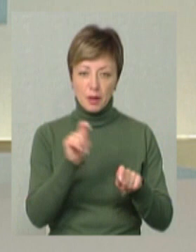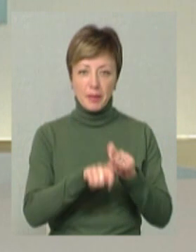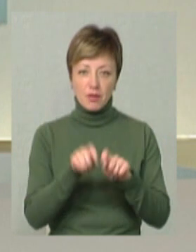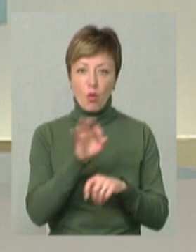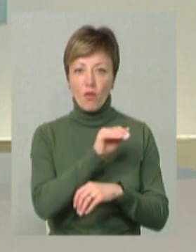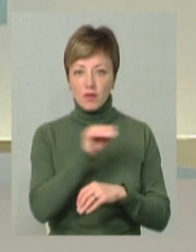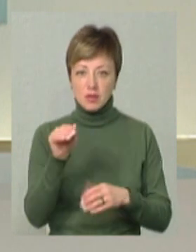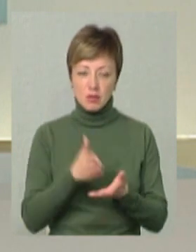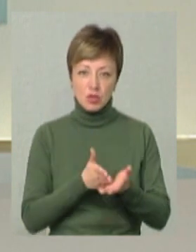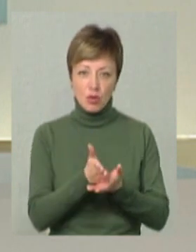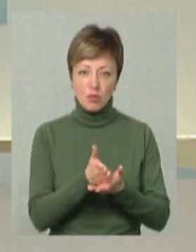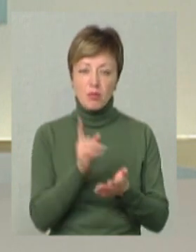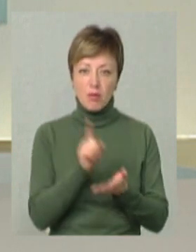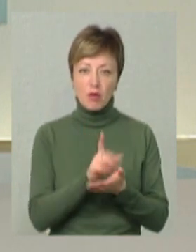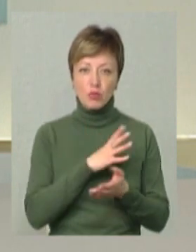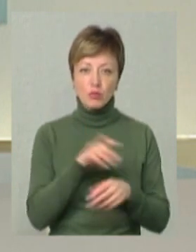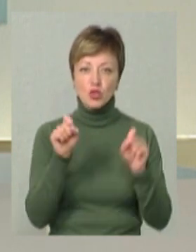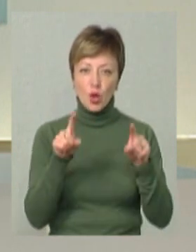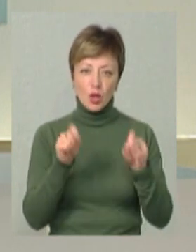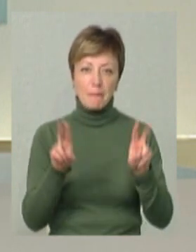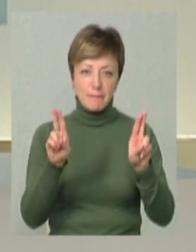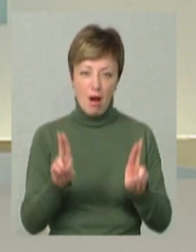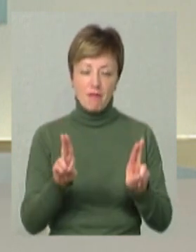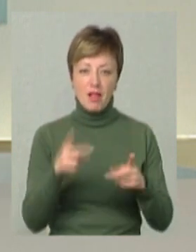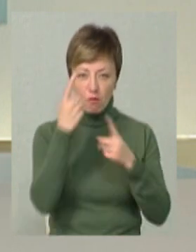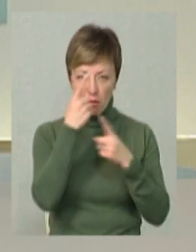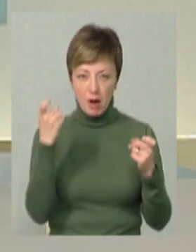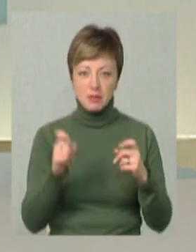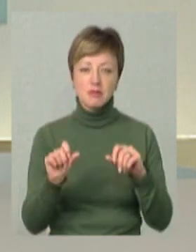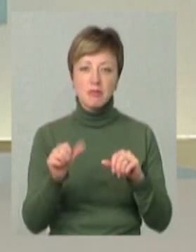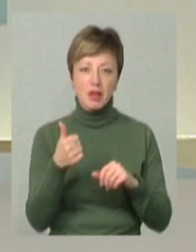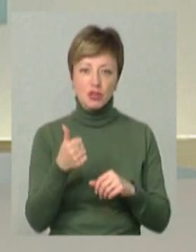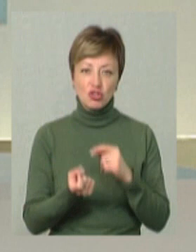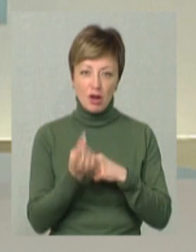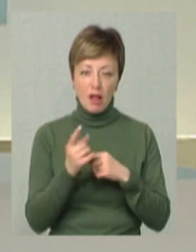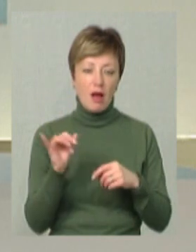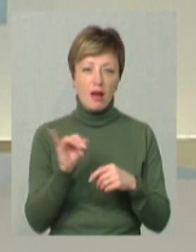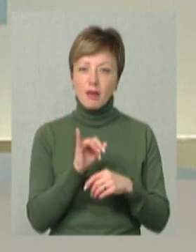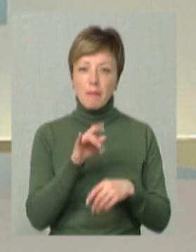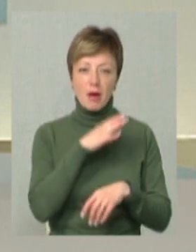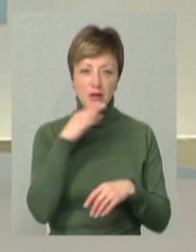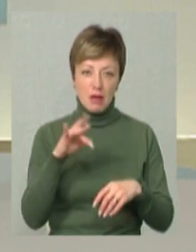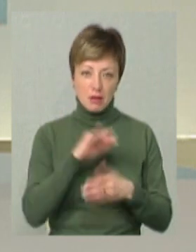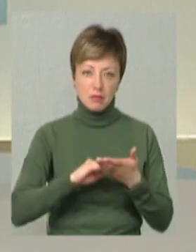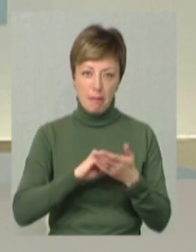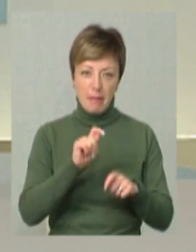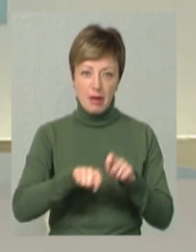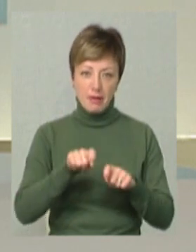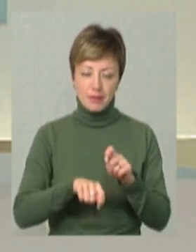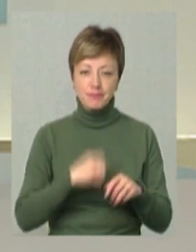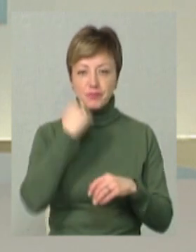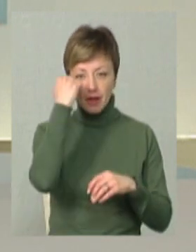перевіряйте офіційним шляхом. Це має бути таким золотим правилом. Інформація з першого джерела і не раз перевірена.